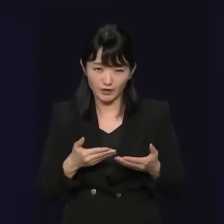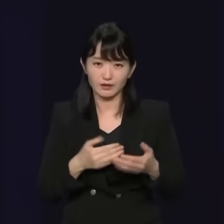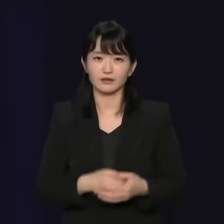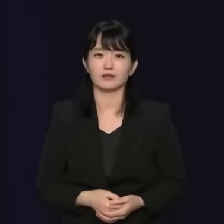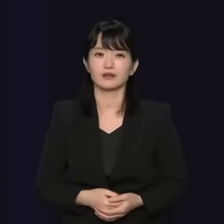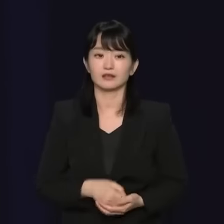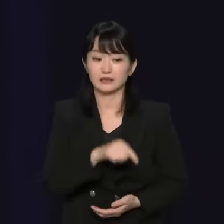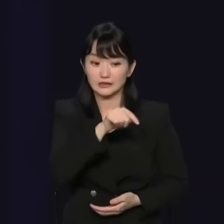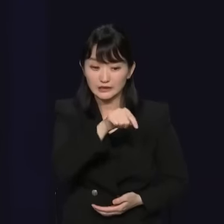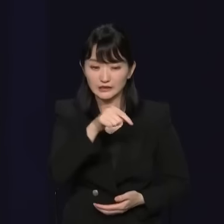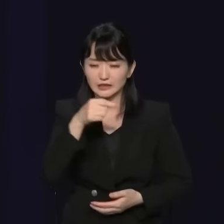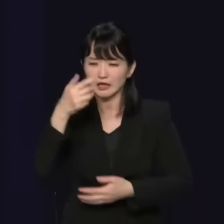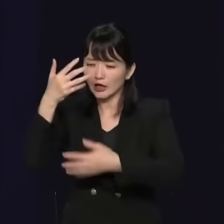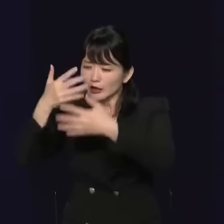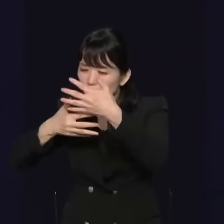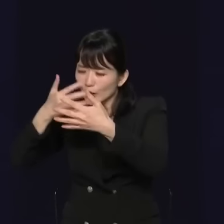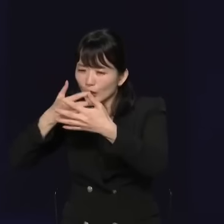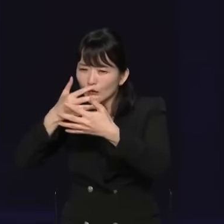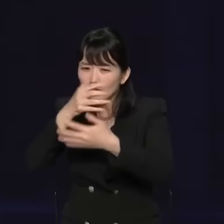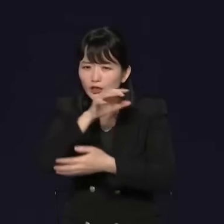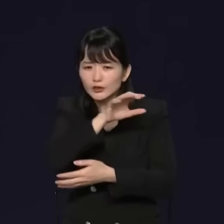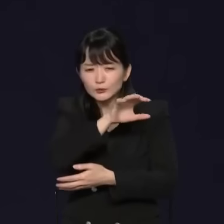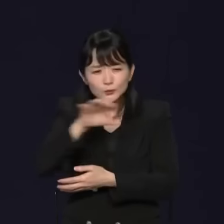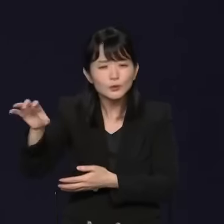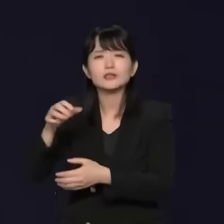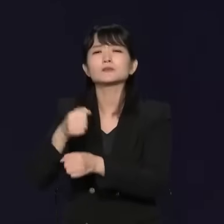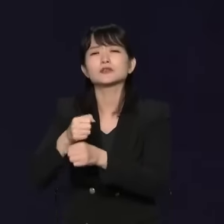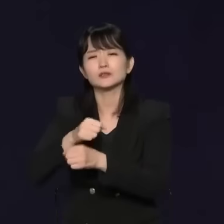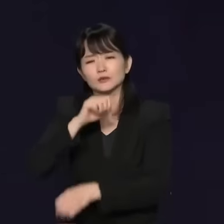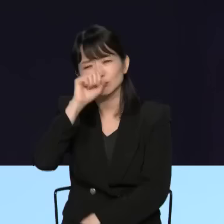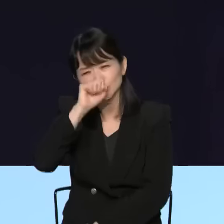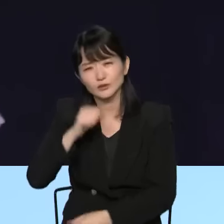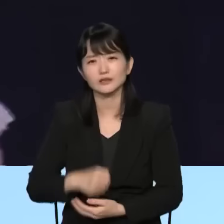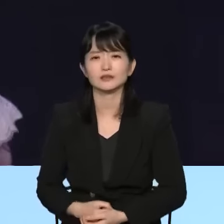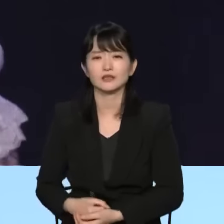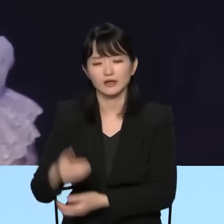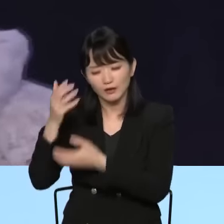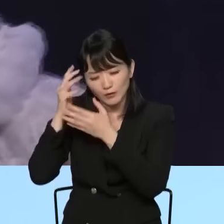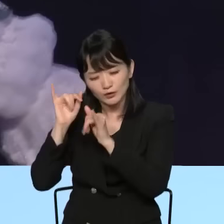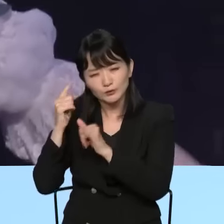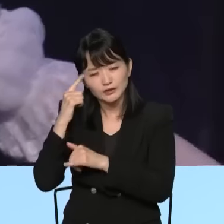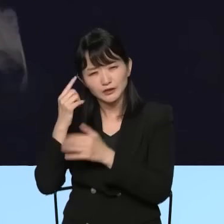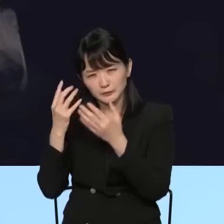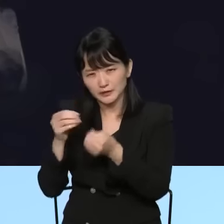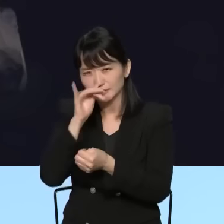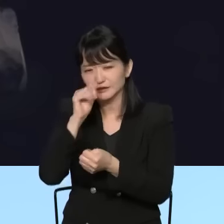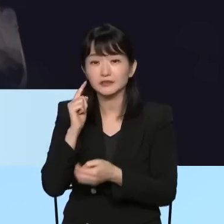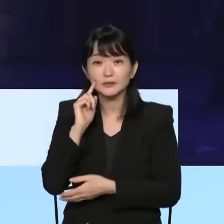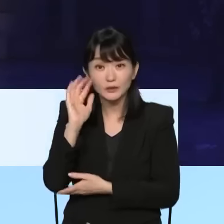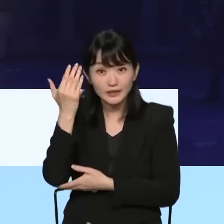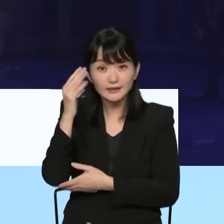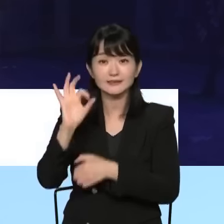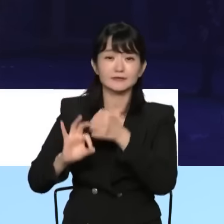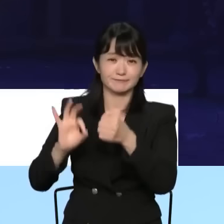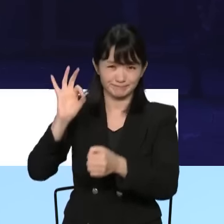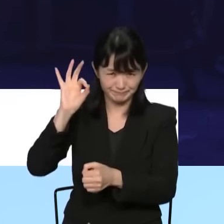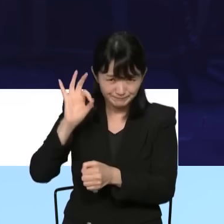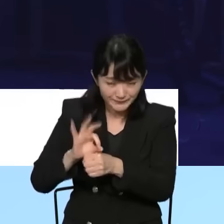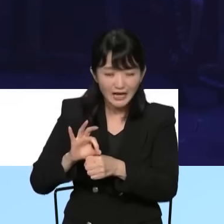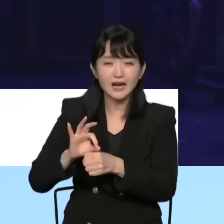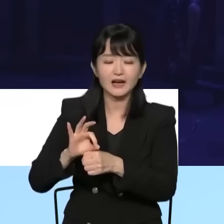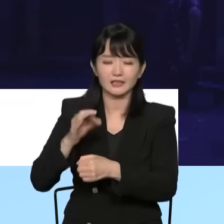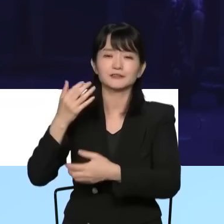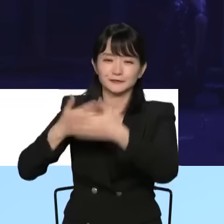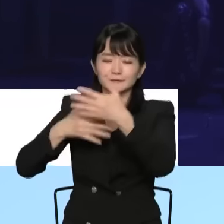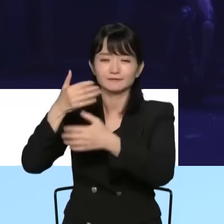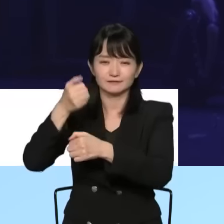했으면 좋겠다라는 관객분들이, 매니아분들이 굉장히 많으셨어요. 영광스럽게도 그 10주년을 영상화를